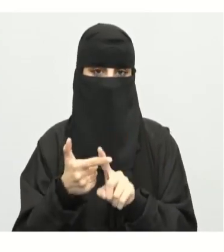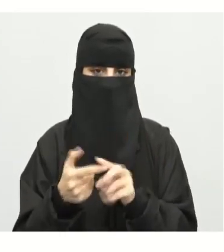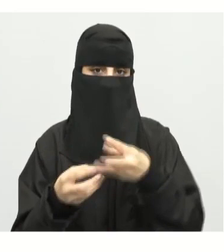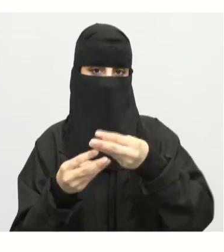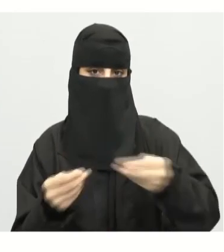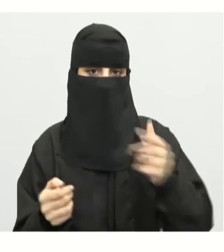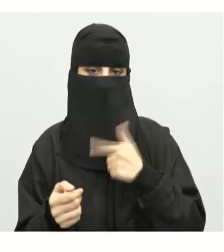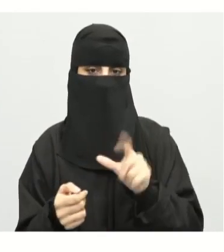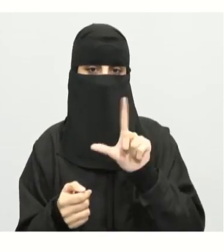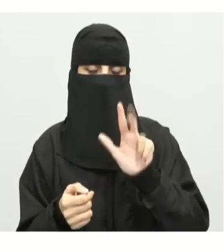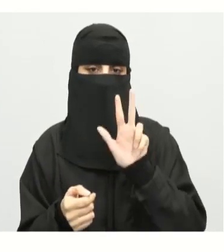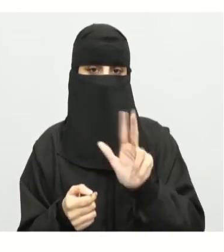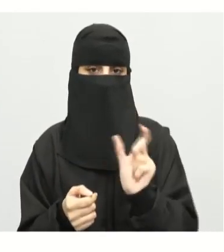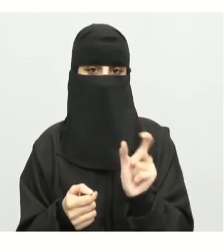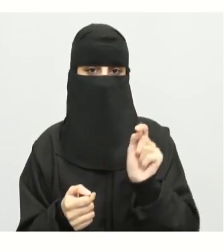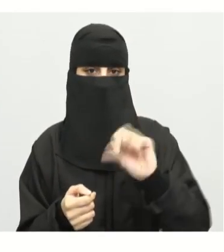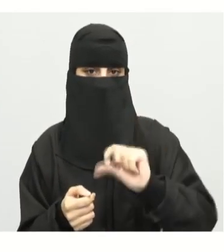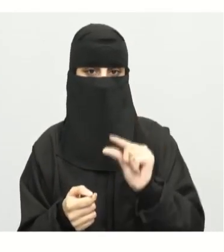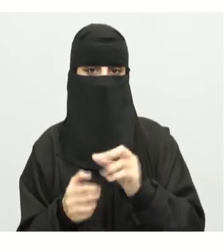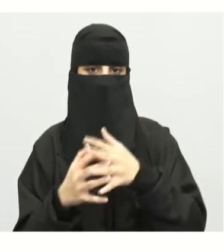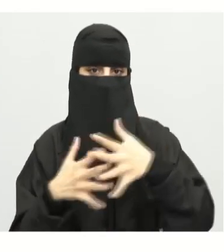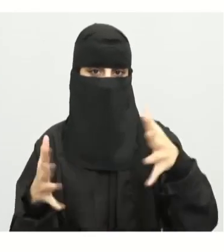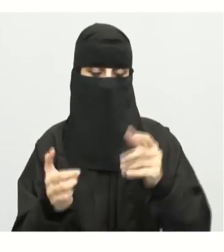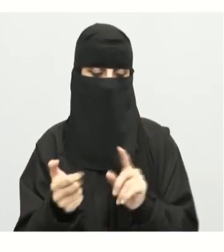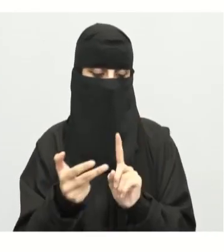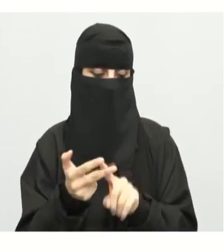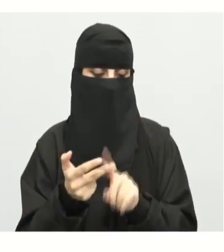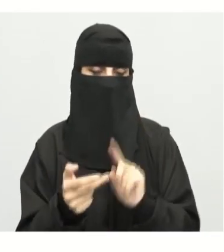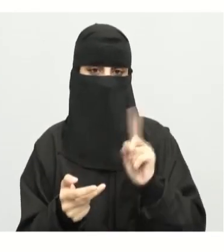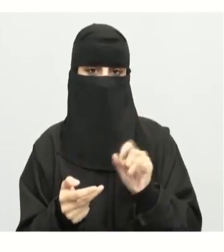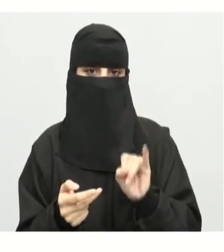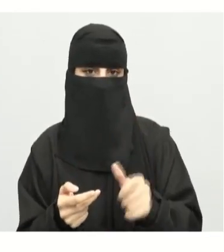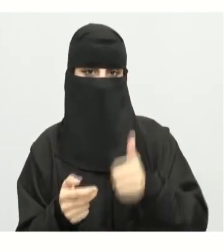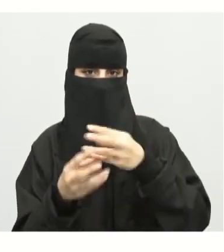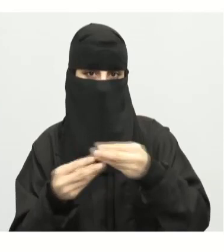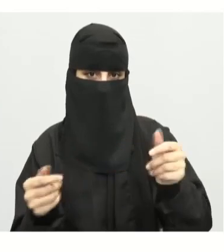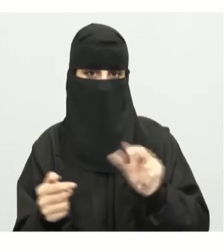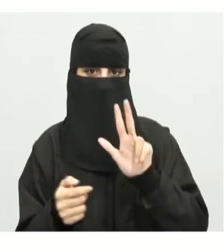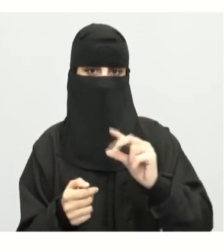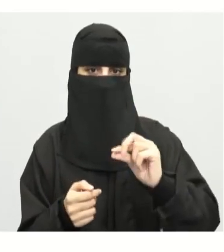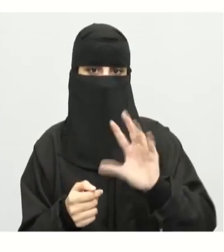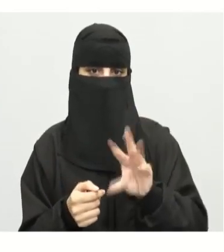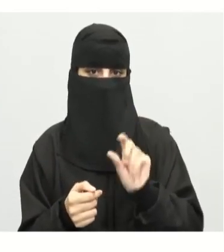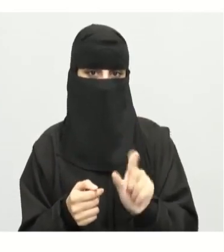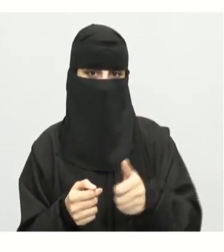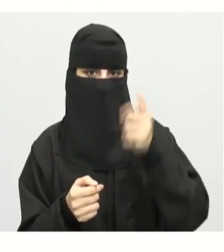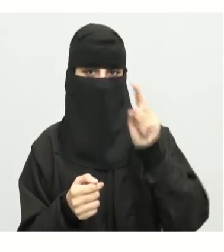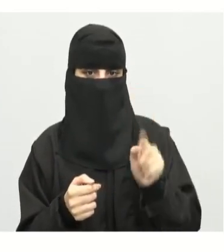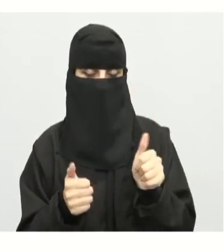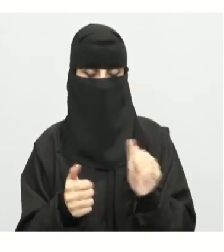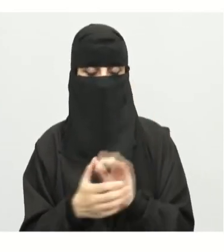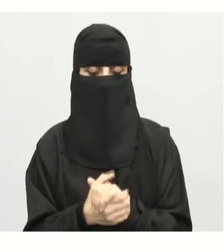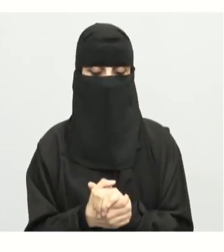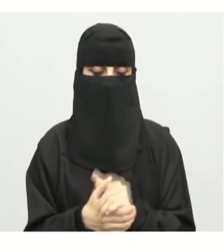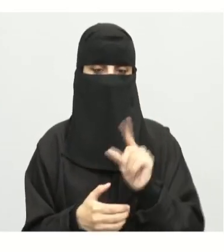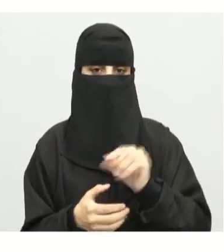النفود الكبير رمال الدهناء اذا ابرز المناطق الرمليه في وطني المملكه